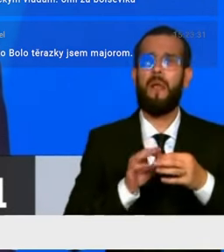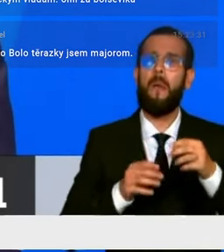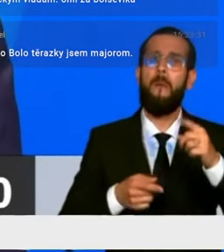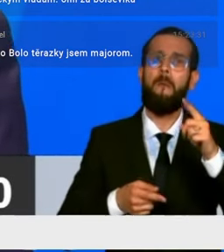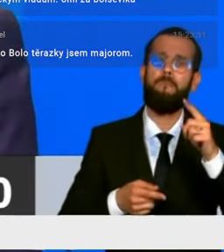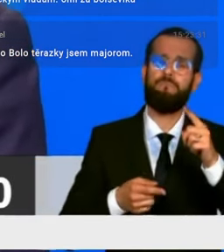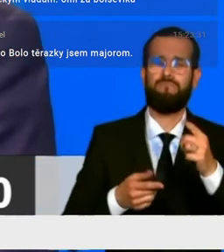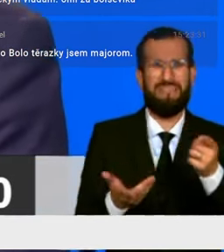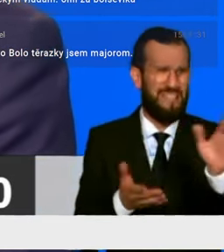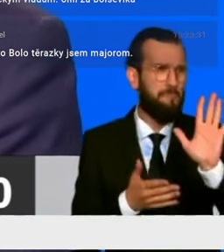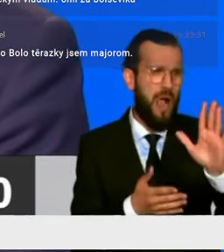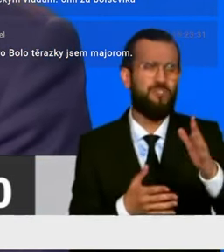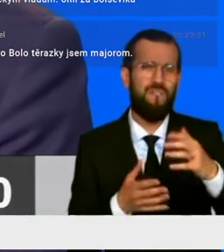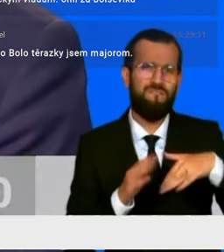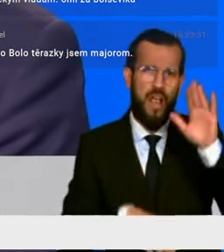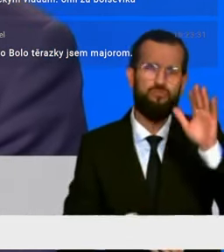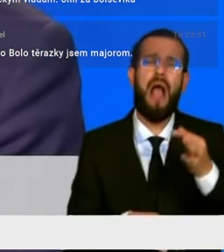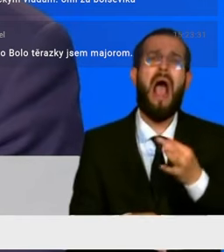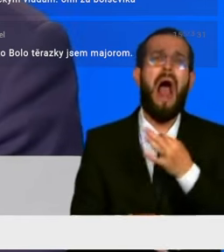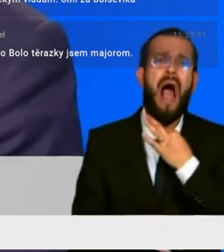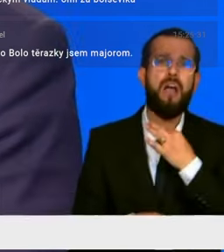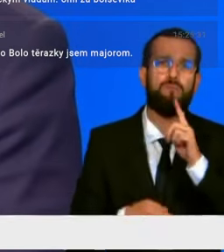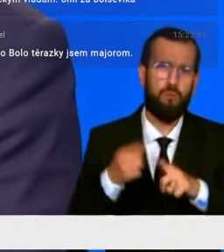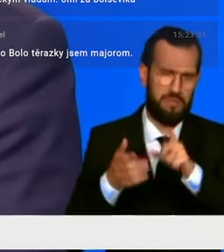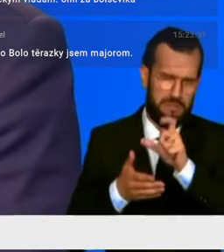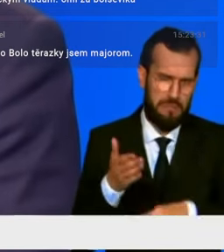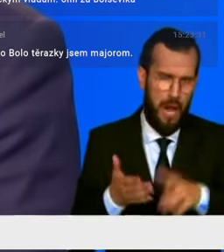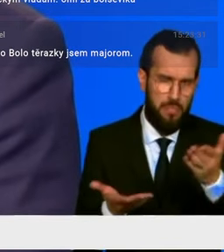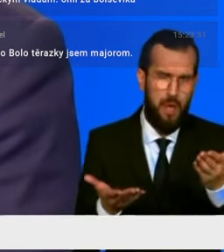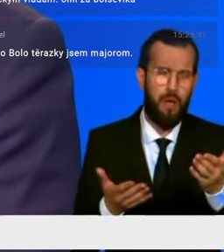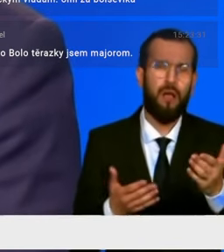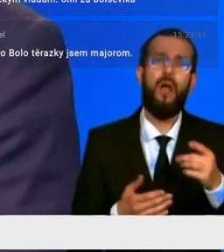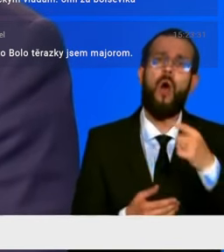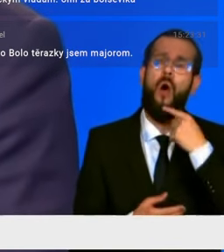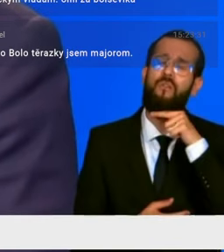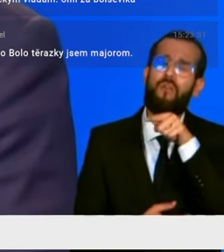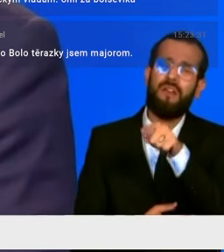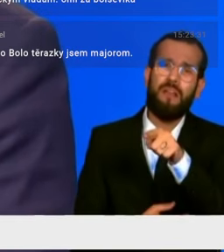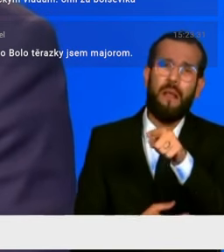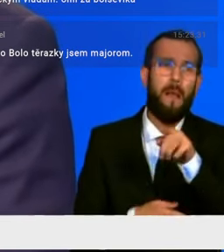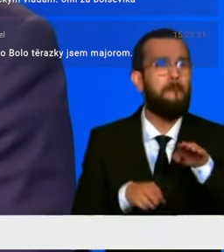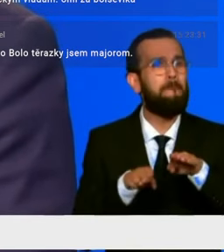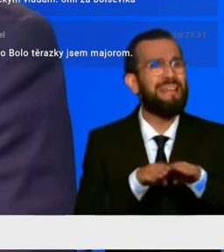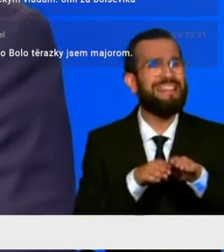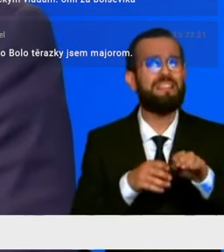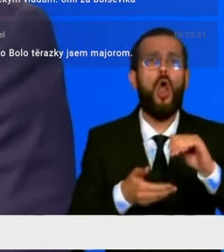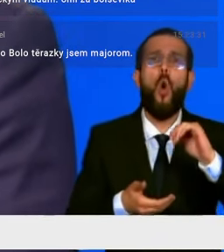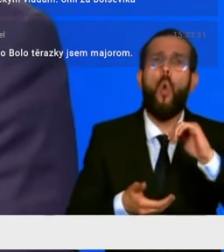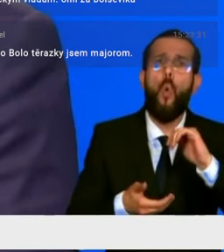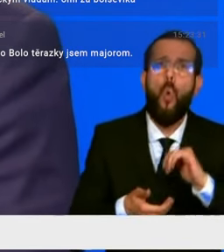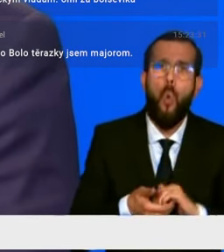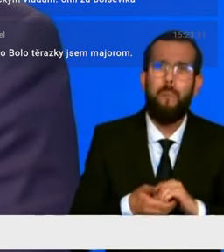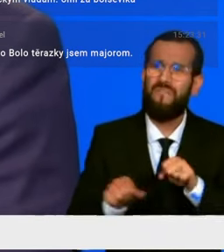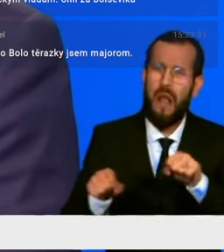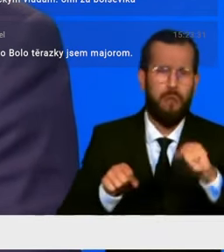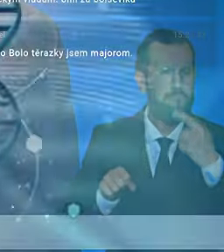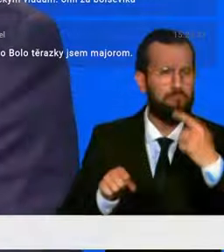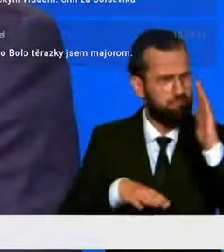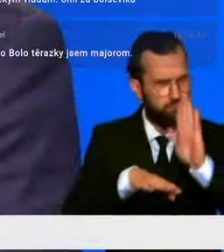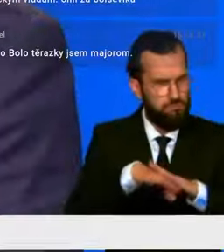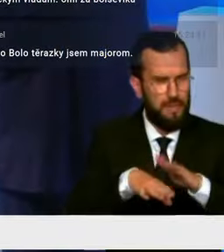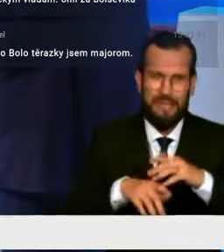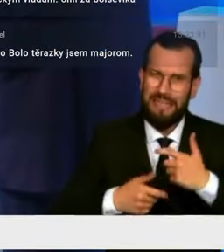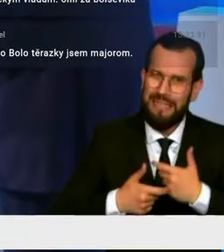väčšinu 70 alebo nejakým spôsobom rozpadu Pos ministerského klubu vo vláde Tu sme dali veľ veľmi jasne